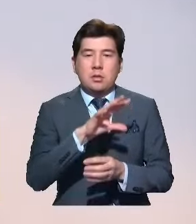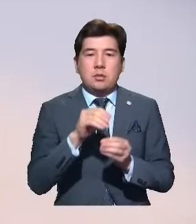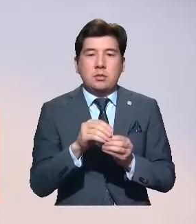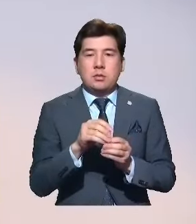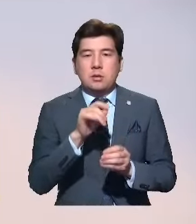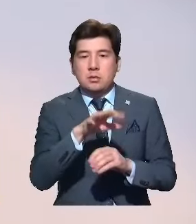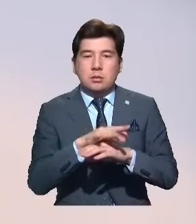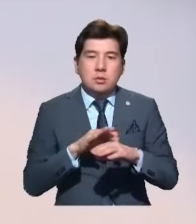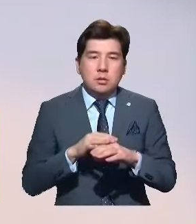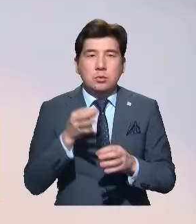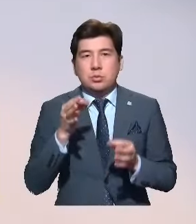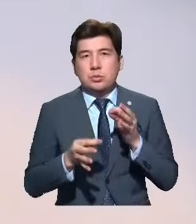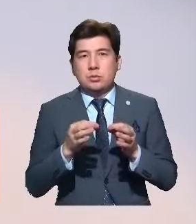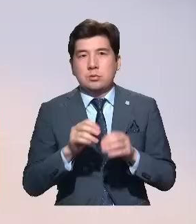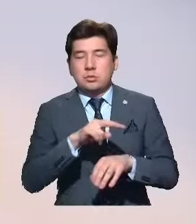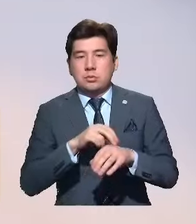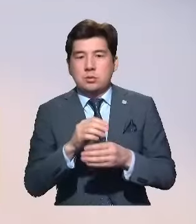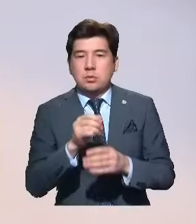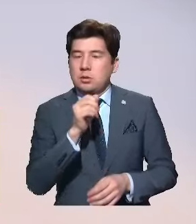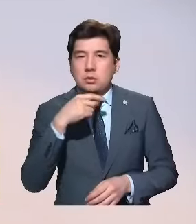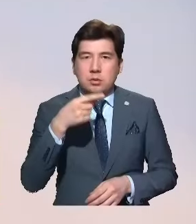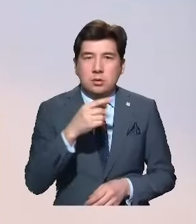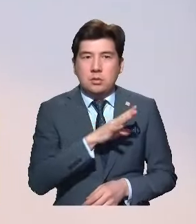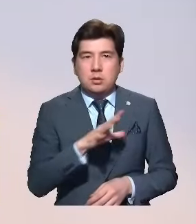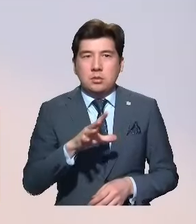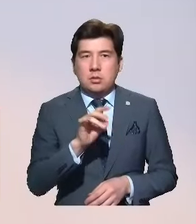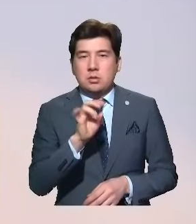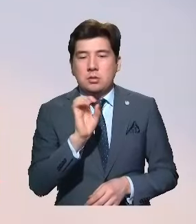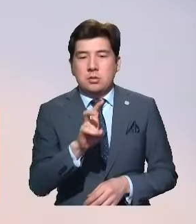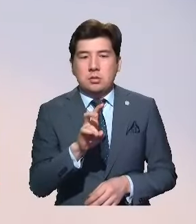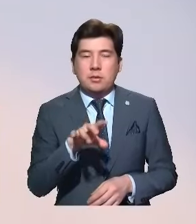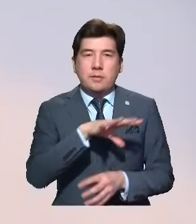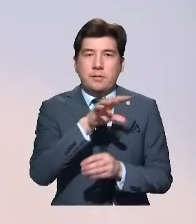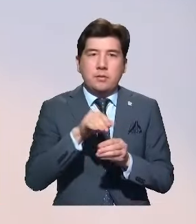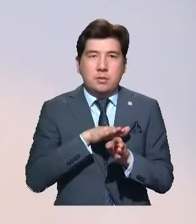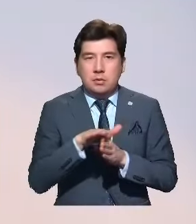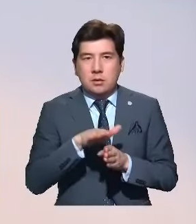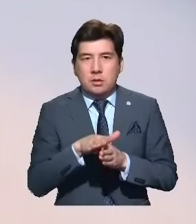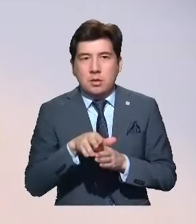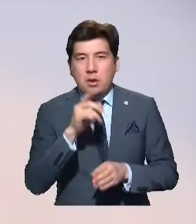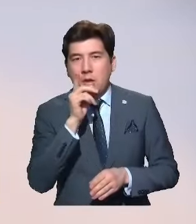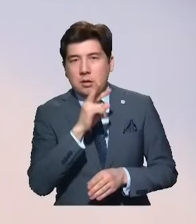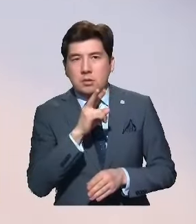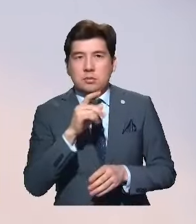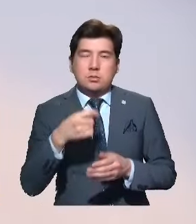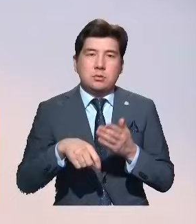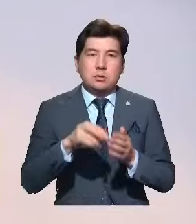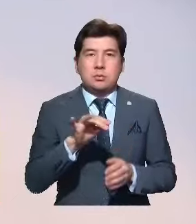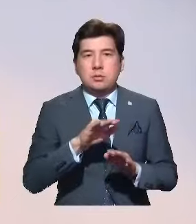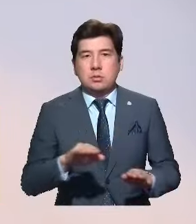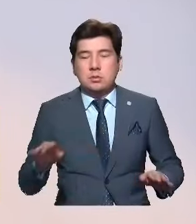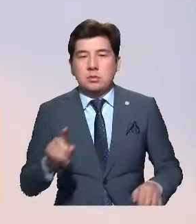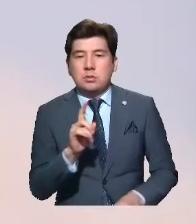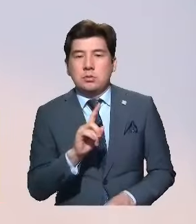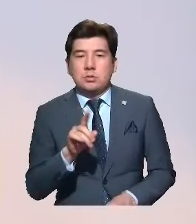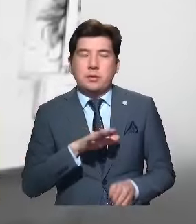хочу предать суду человека. Я таких слов никогда не говорил и не буду говорить. Потому что все мы грешники, все мы ошибаемся, все мы люди. Давайте сделаем так, чтобы